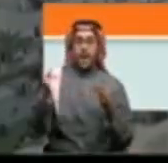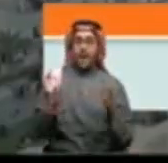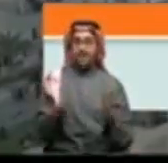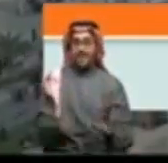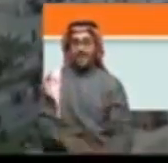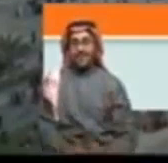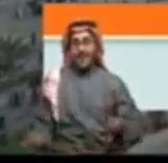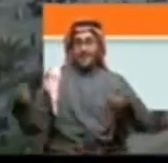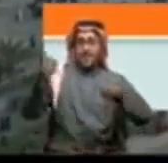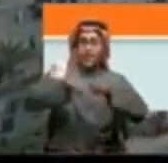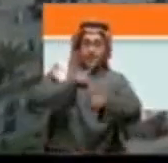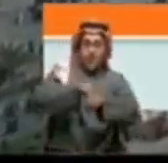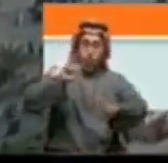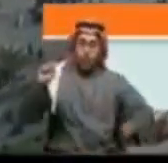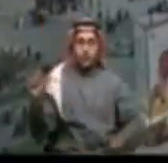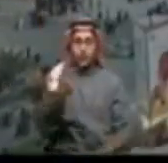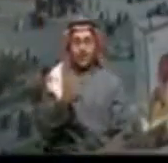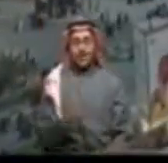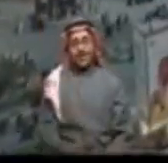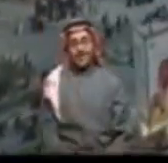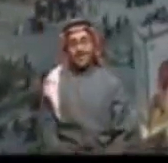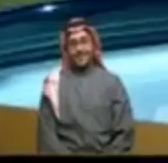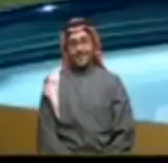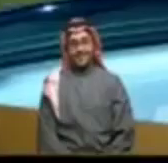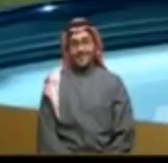ممكن. سلمان سليس، الرياض.